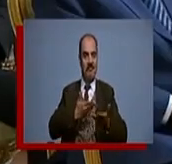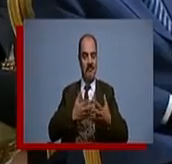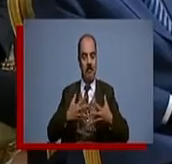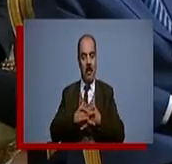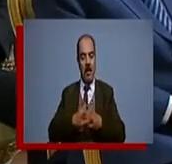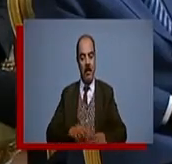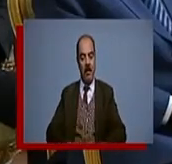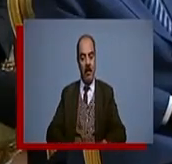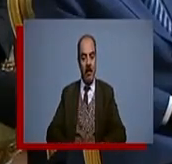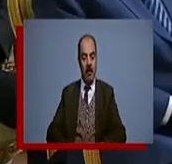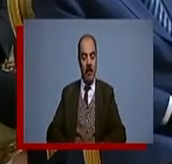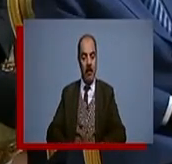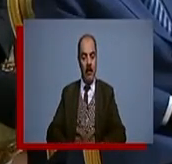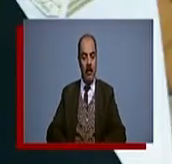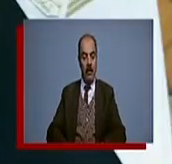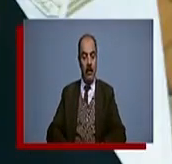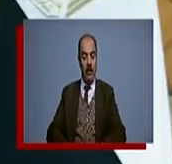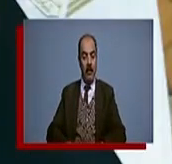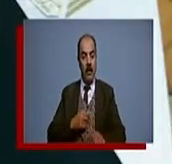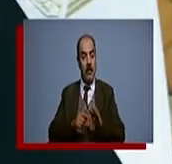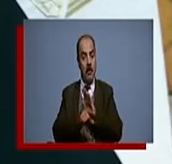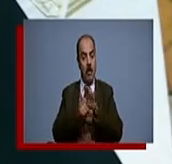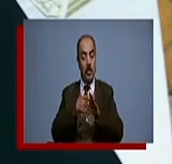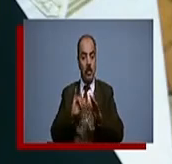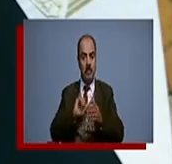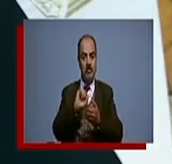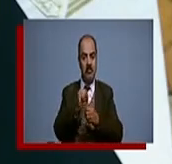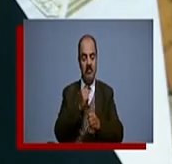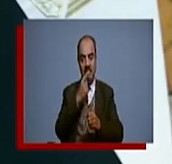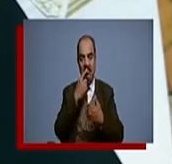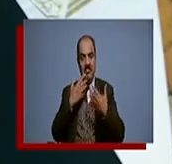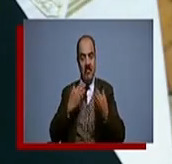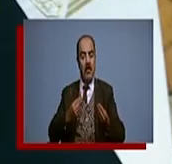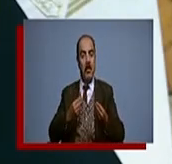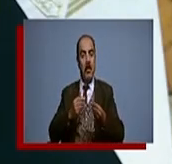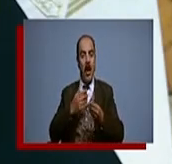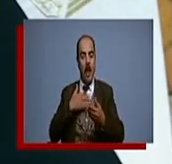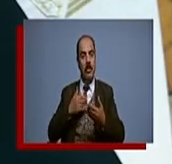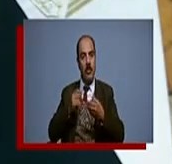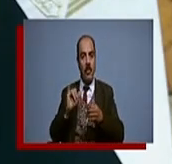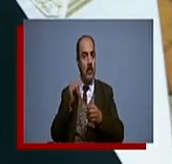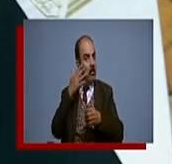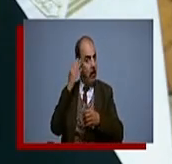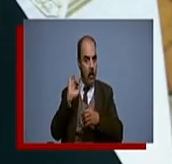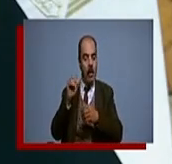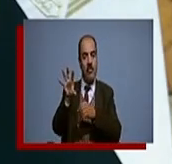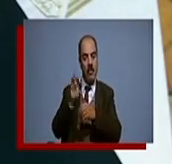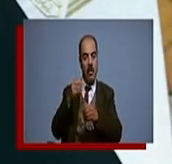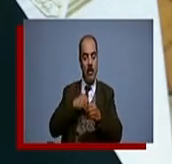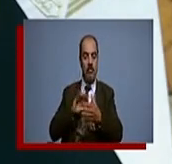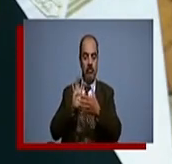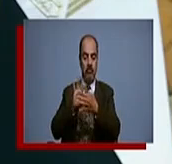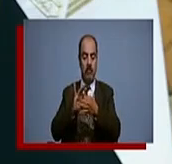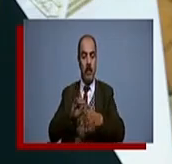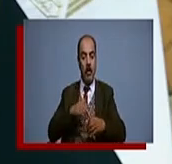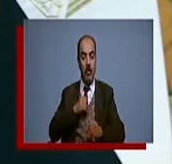في مؤتمر صحفي أيضا المشترك مع سيادة الرئيس أنه الهجرة من التحديات المشتركة الأخرى